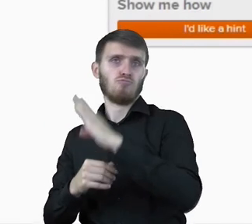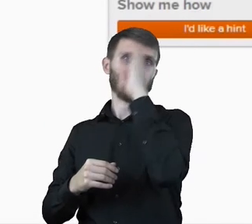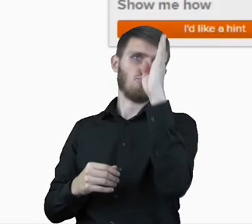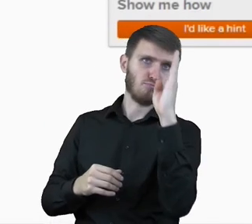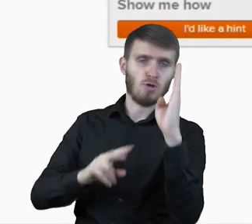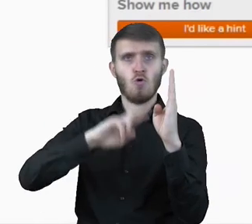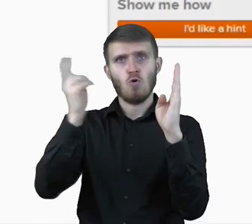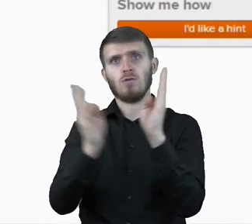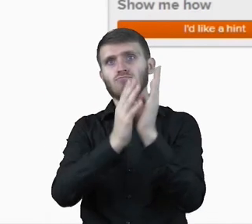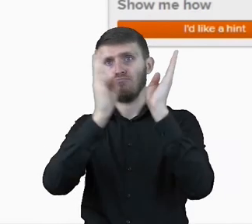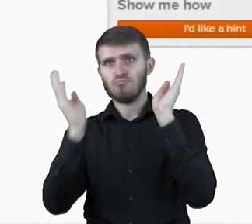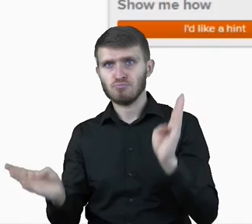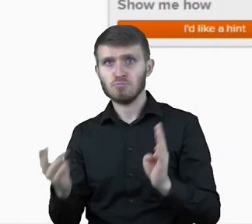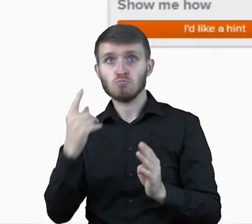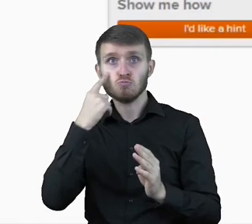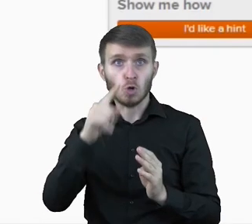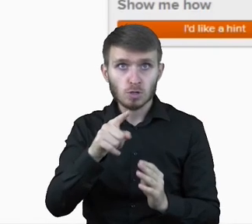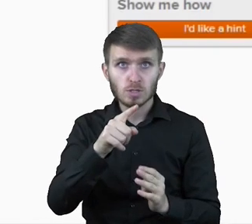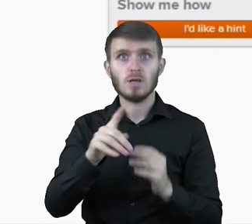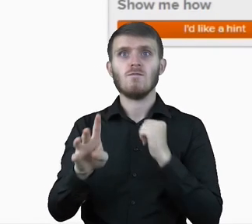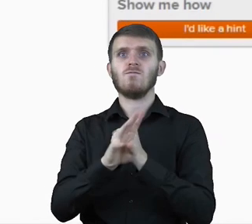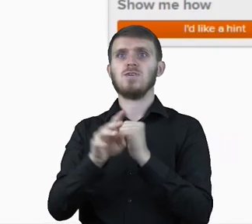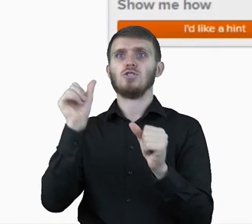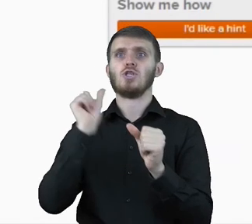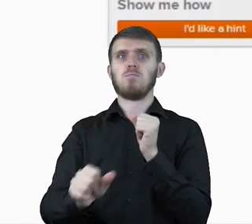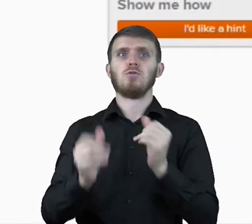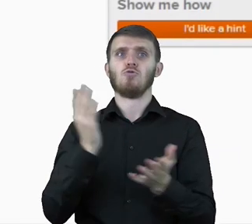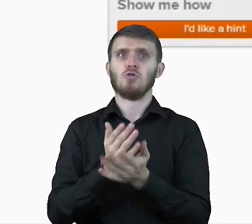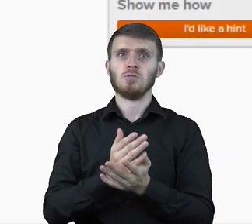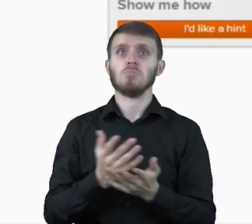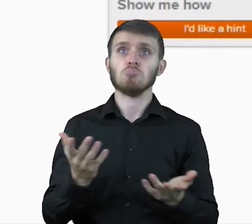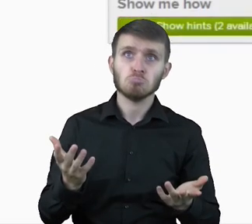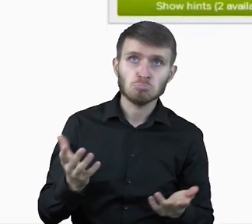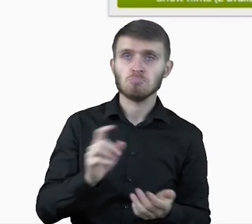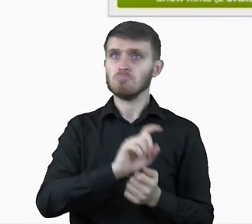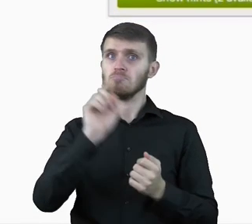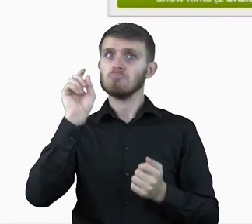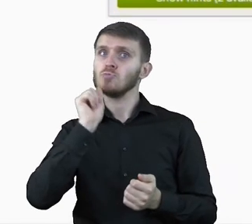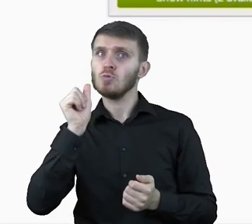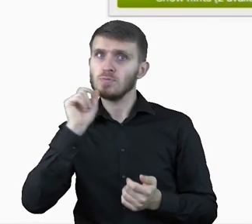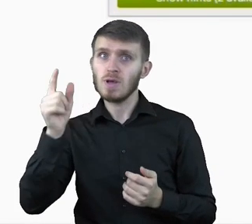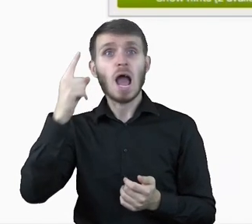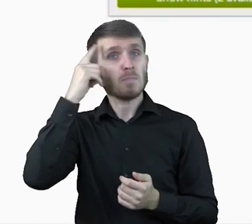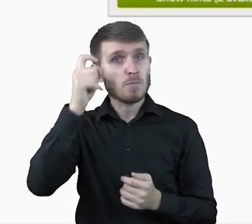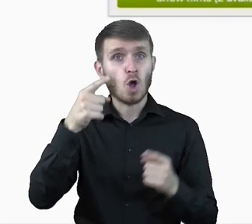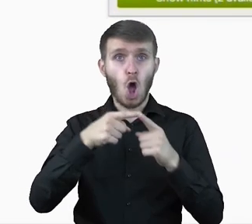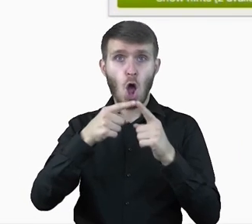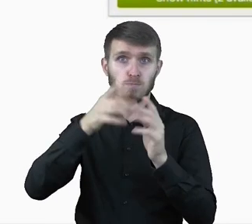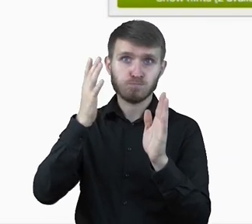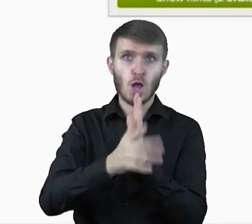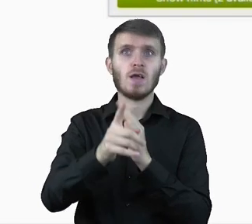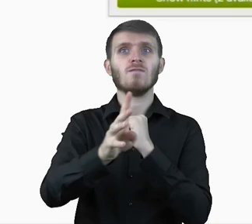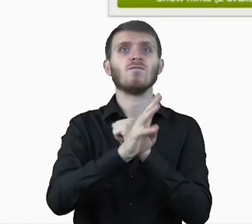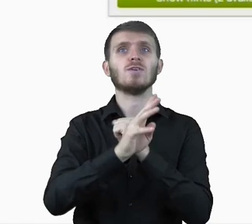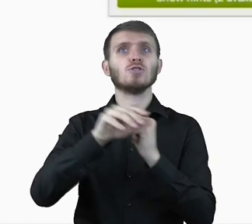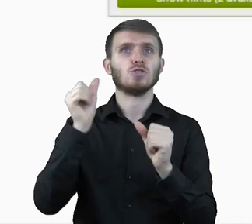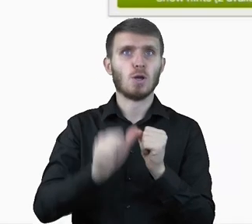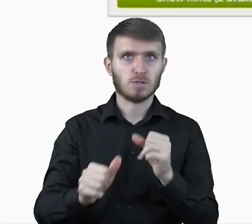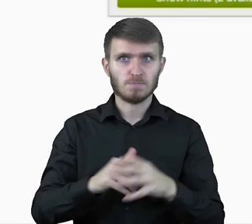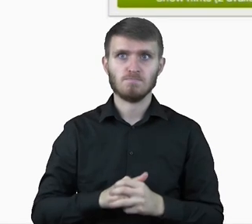Myślę, że już pamiętasz. Kąt prosty ma miarę równą 90 stopni. Powodzenia.